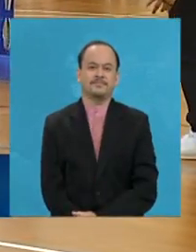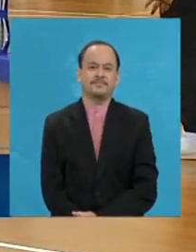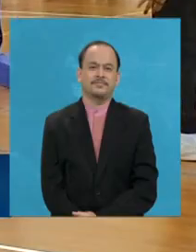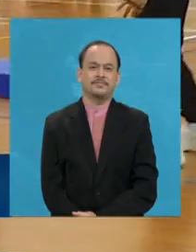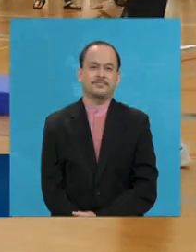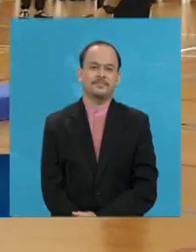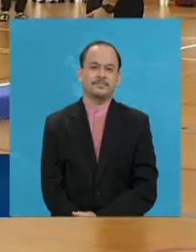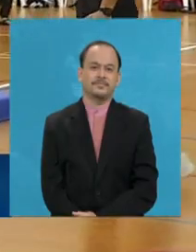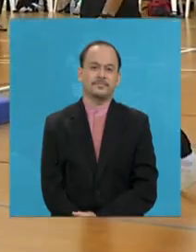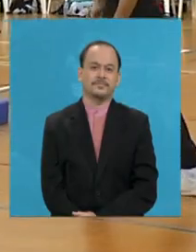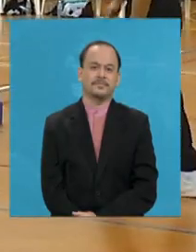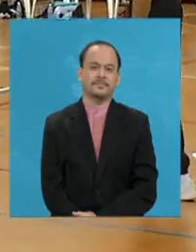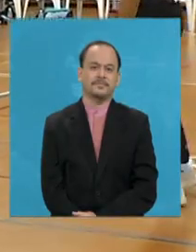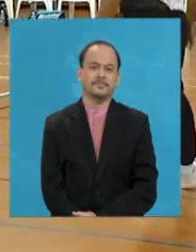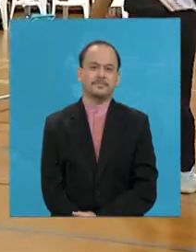Hi Ho